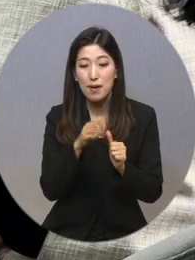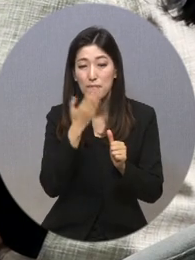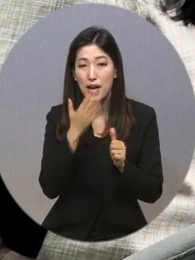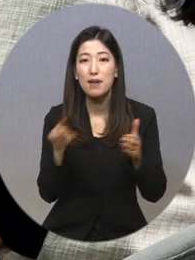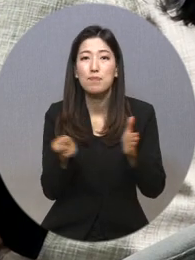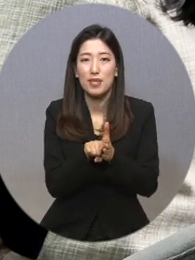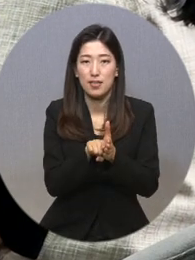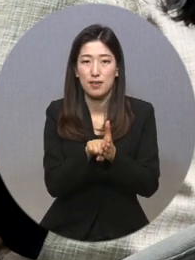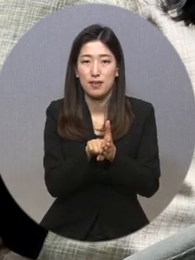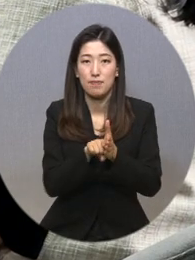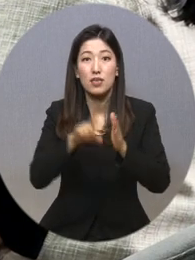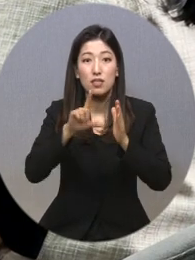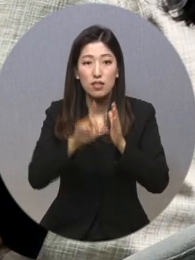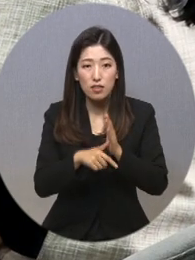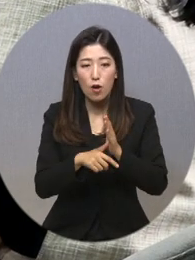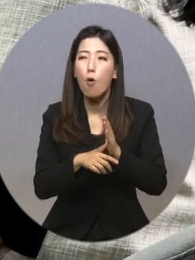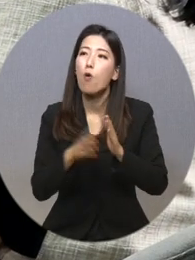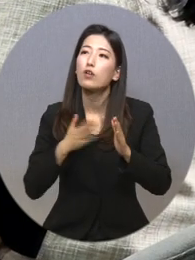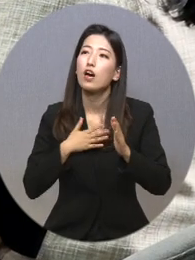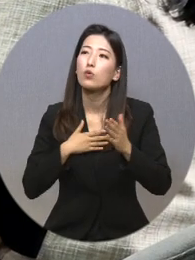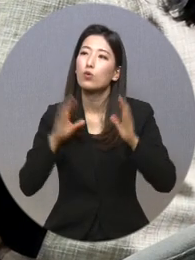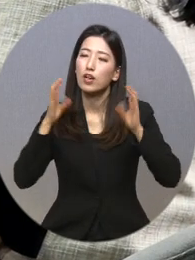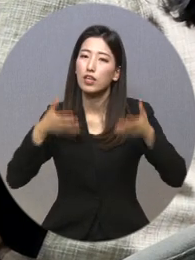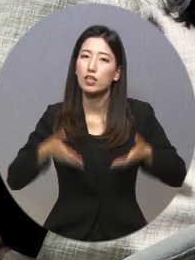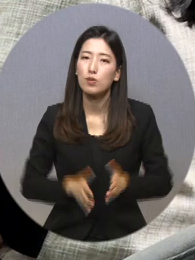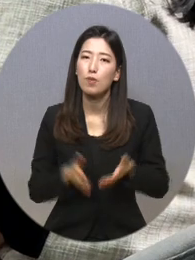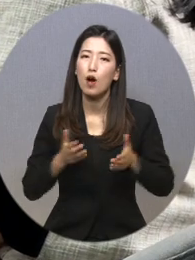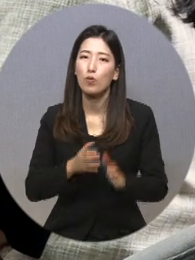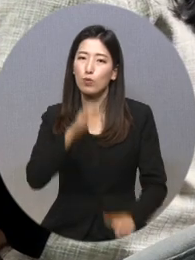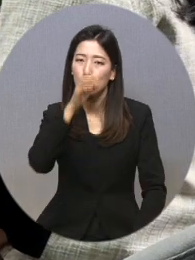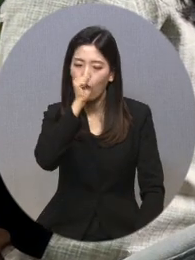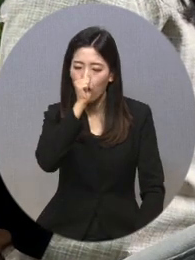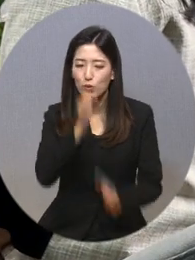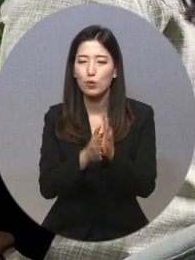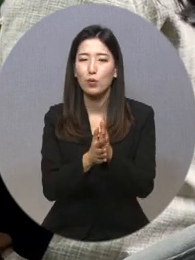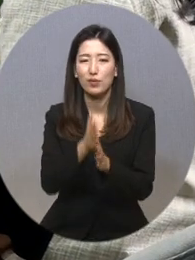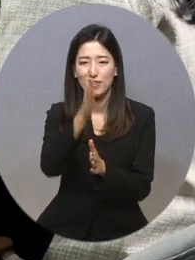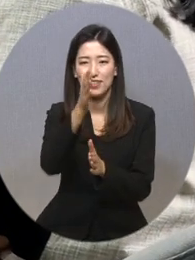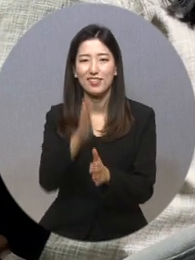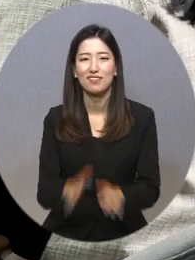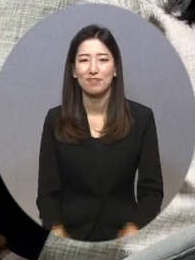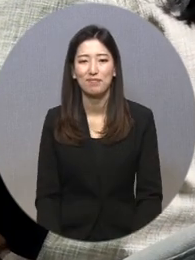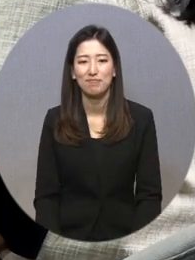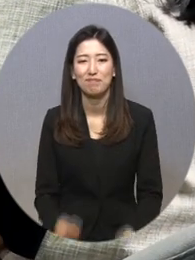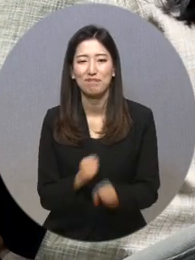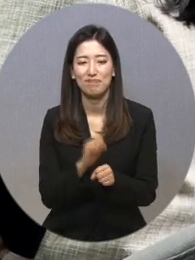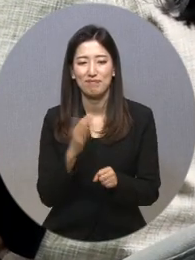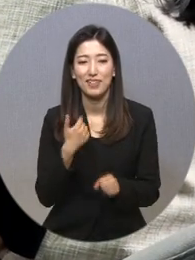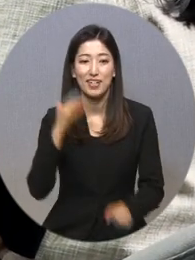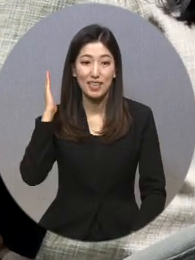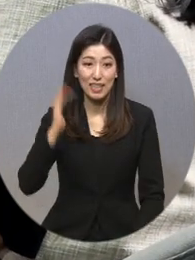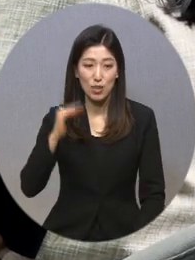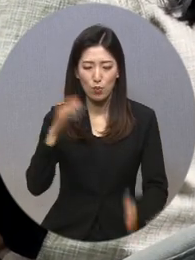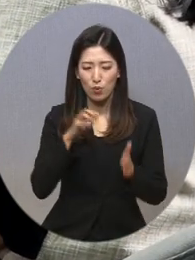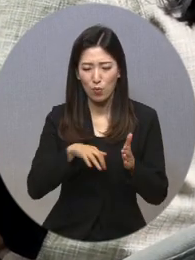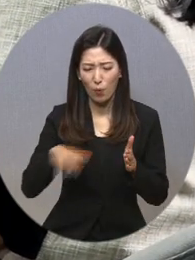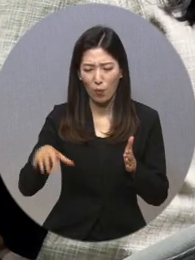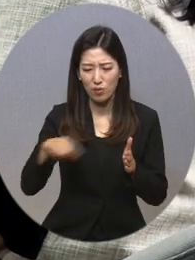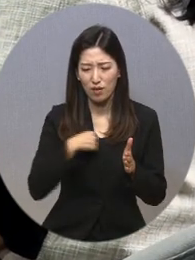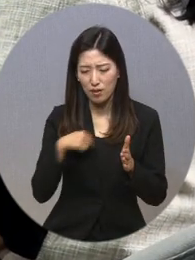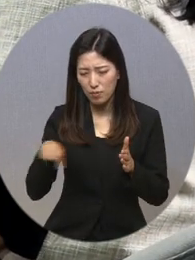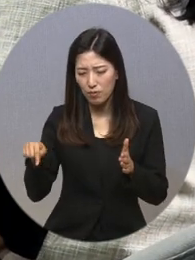때 저는 아이 키우기 좋은 도시라고 생각합니다. 그렇죠. 공감합니다. 의정부 곳곳 다니면서